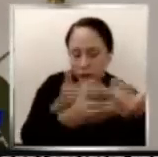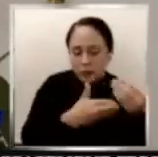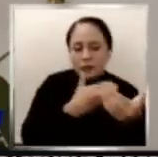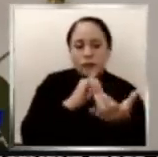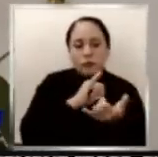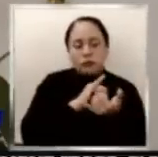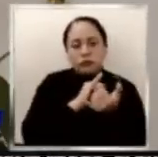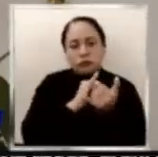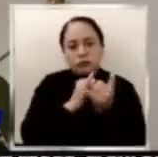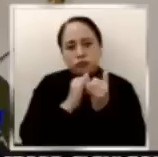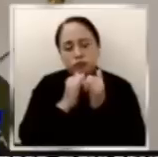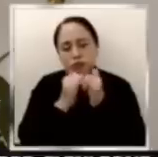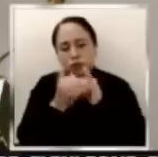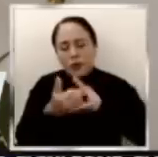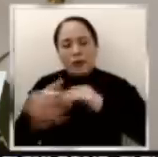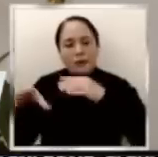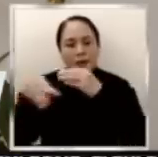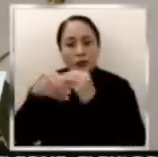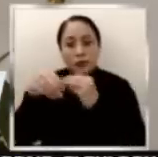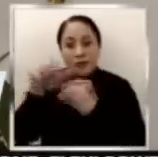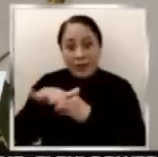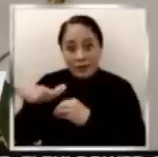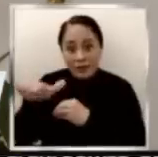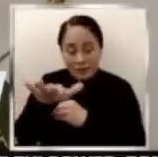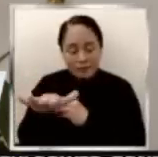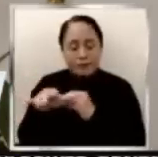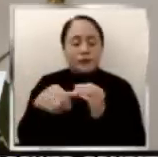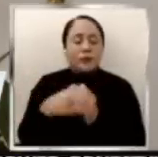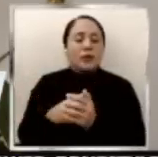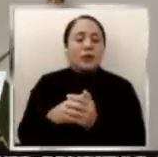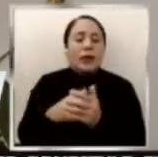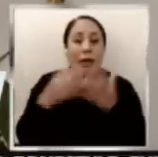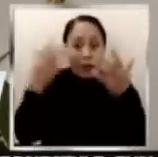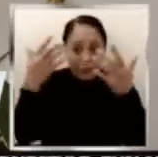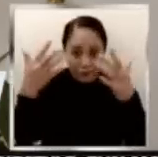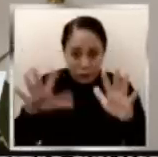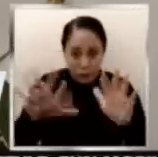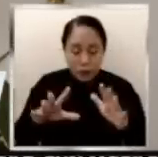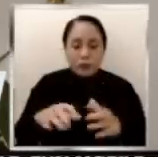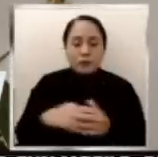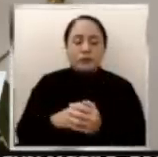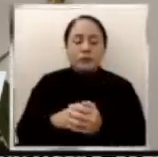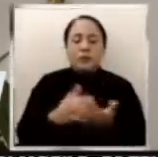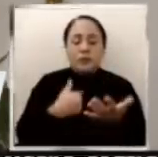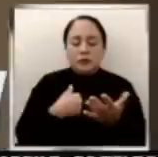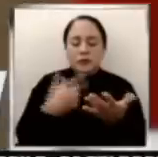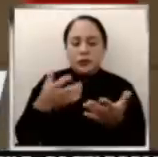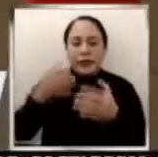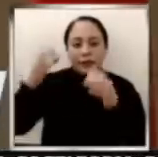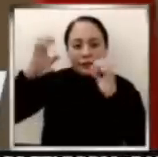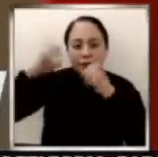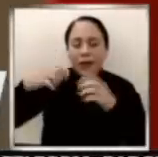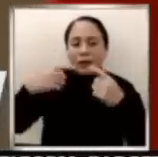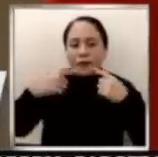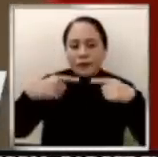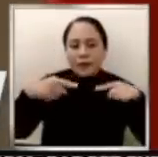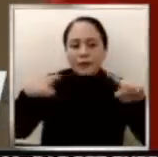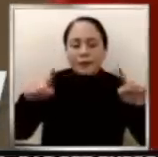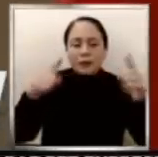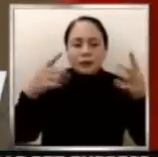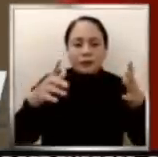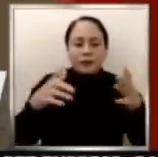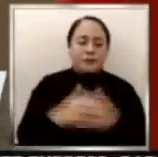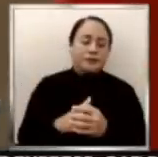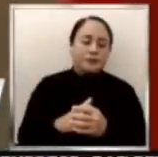so once these procedures are adopted, then you could expect that there would be some announcements made to this effect. Pero kwento ni